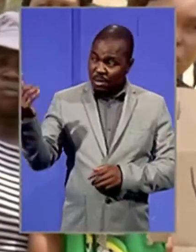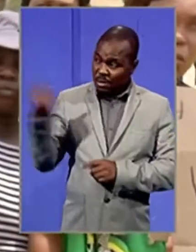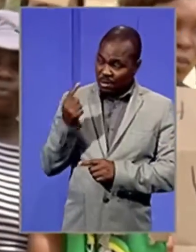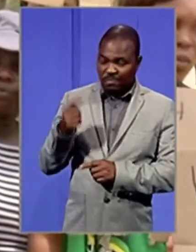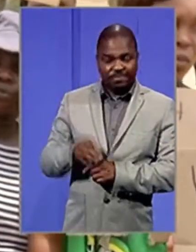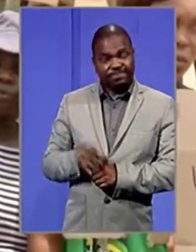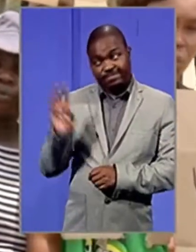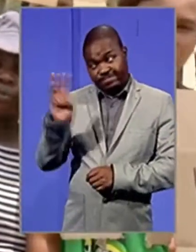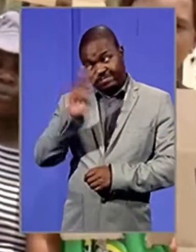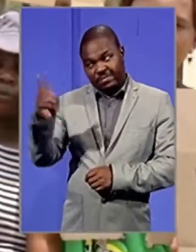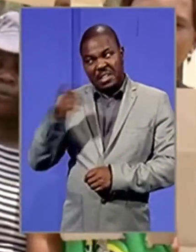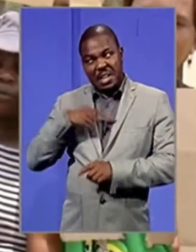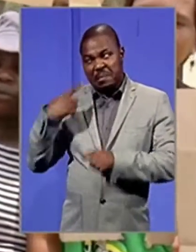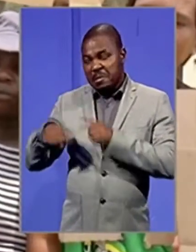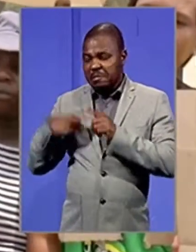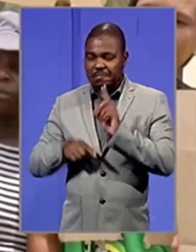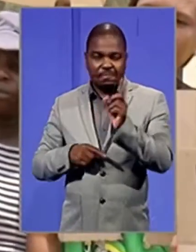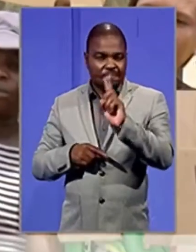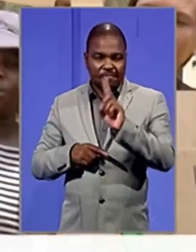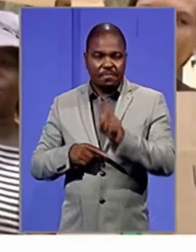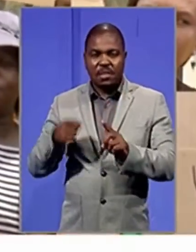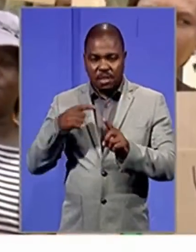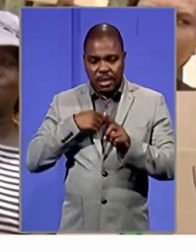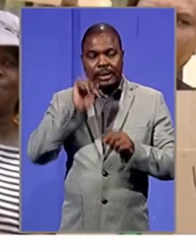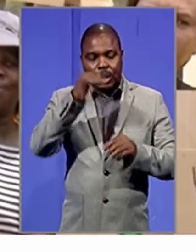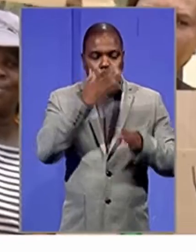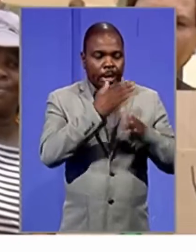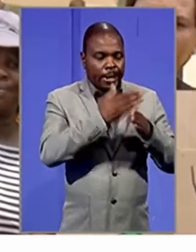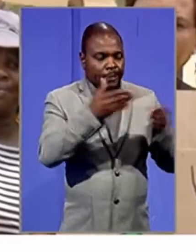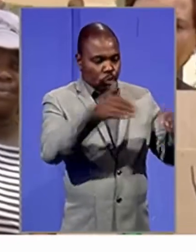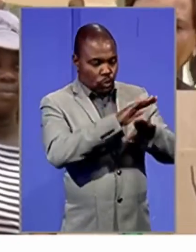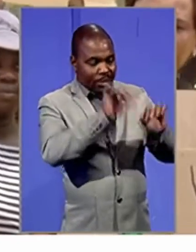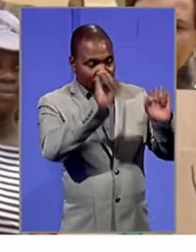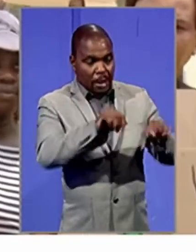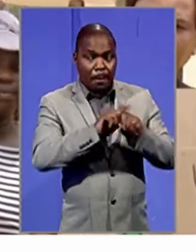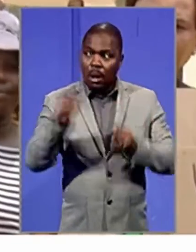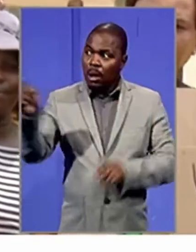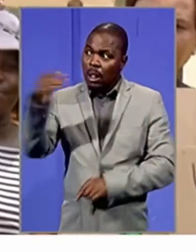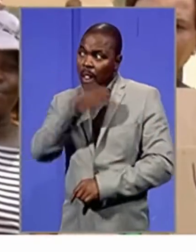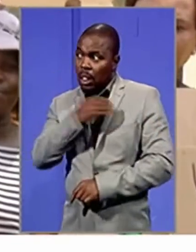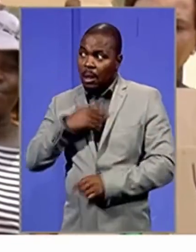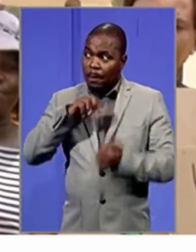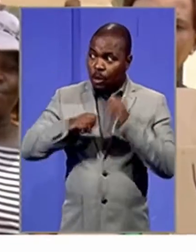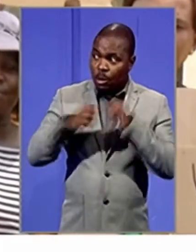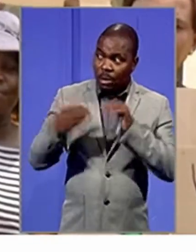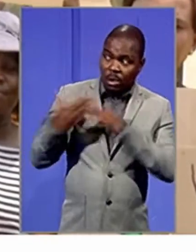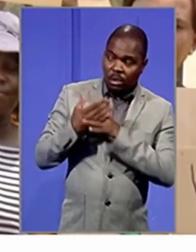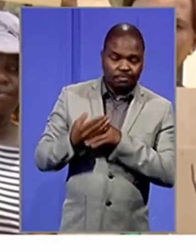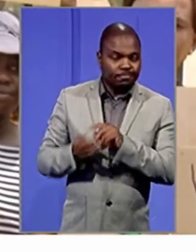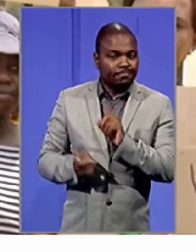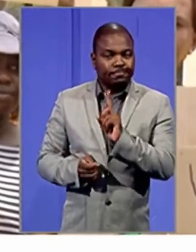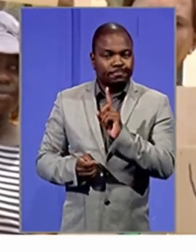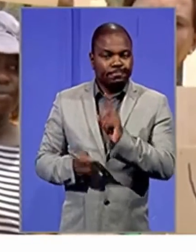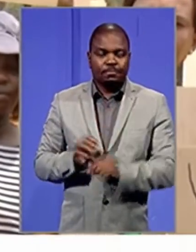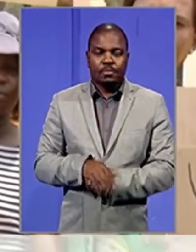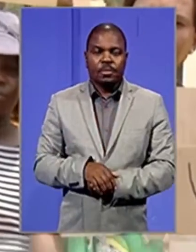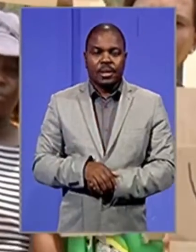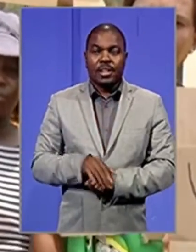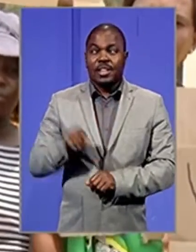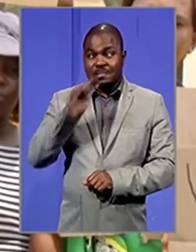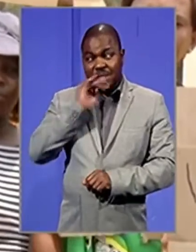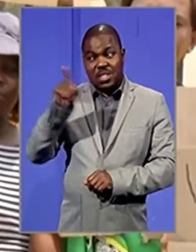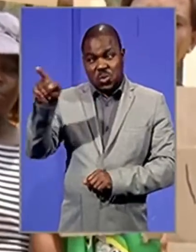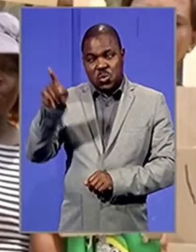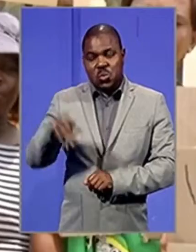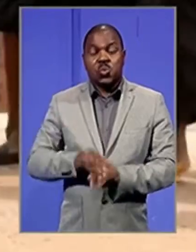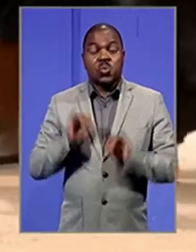bapala rena re boradimušara re a phuta mara ga re nyake motho o mongwe a tlo re kgwata-kgwata wa go tshwenya boradimušara go itiela katsi ka